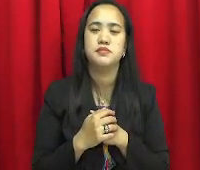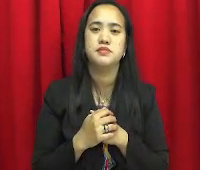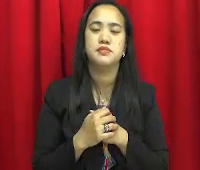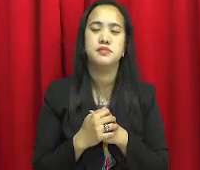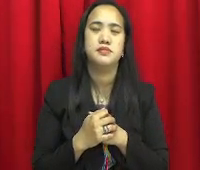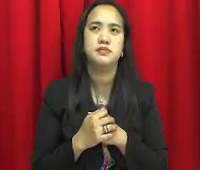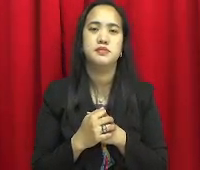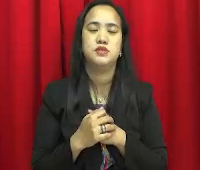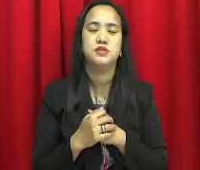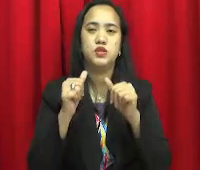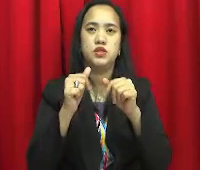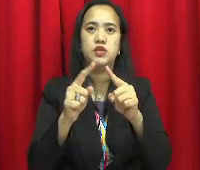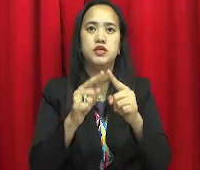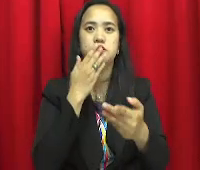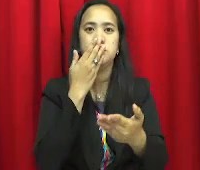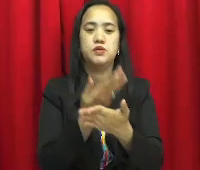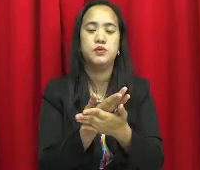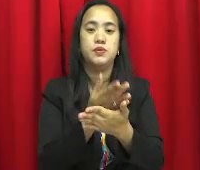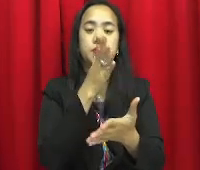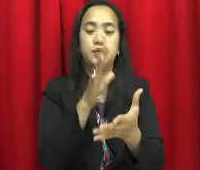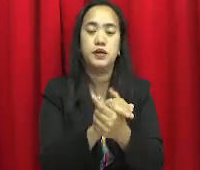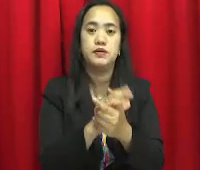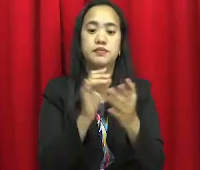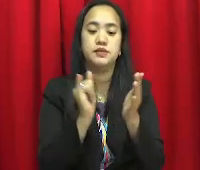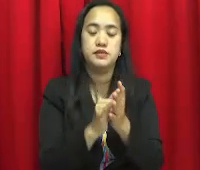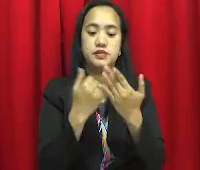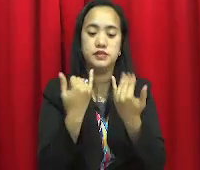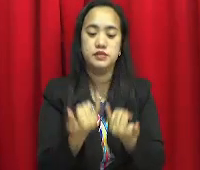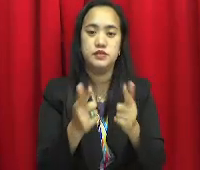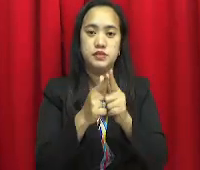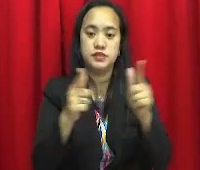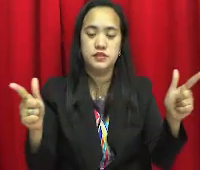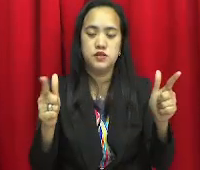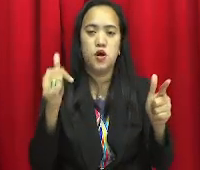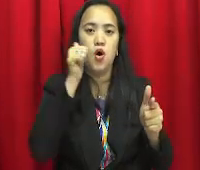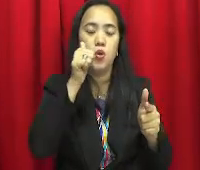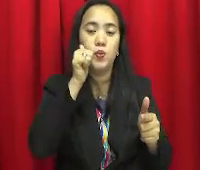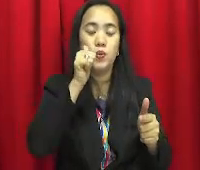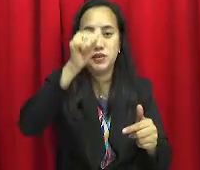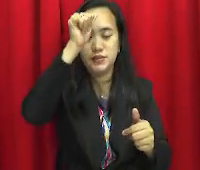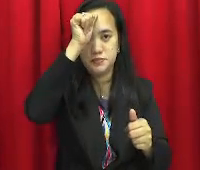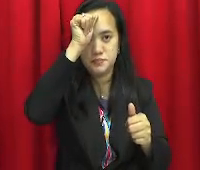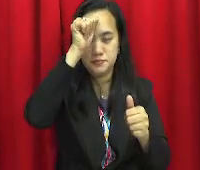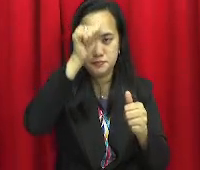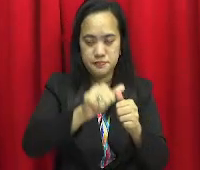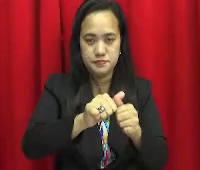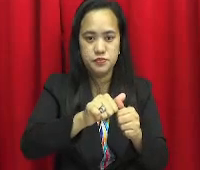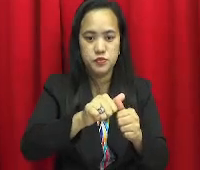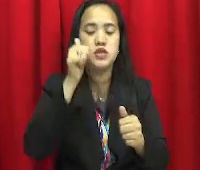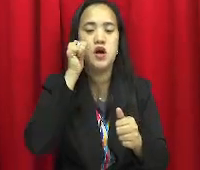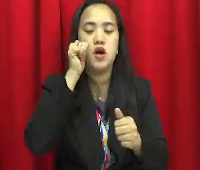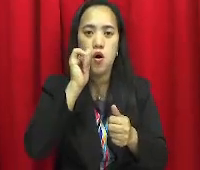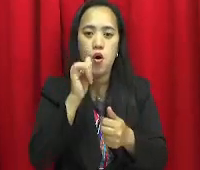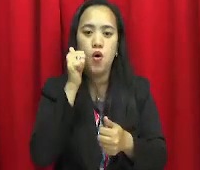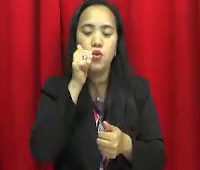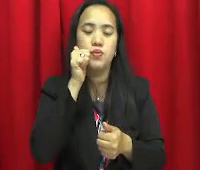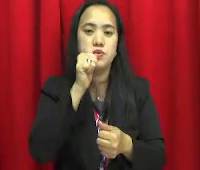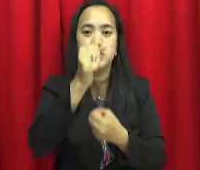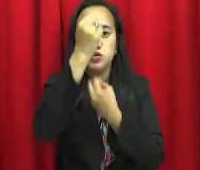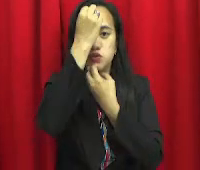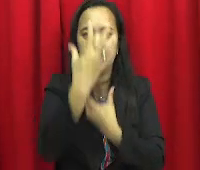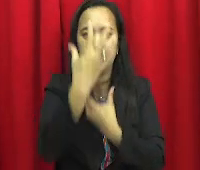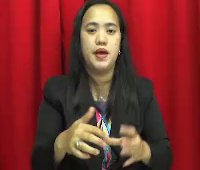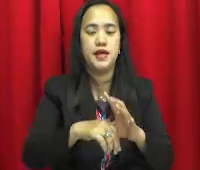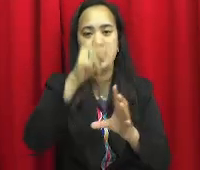pagiging wife ay naging blessing po sa inyo. At tandaan lang po natin talaga, mag-submit lang po tayo sa salita ng Diyos